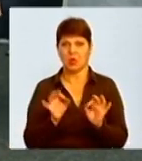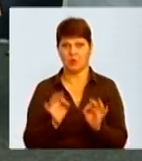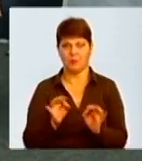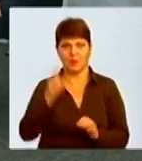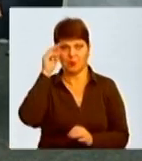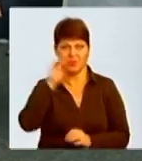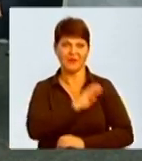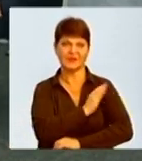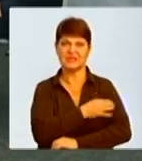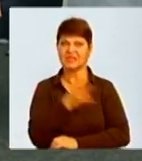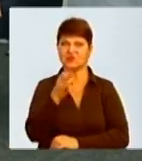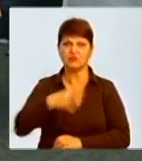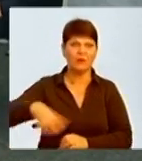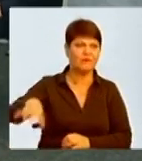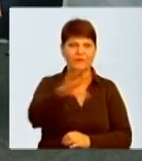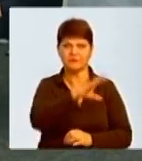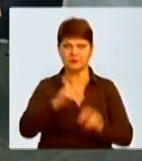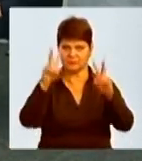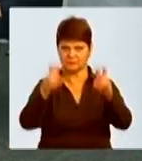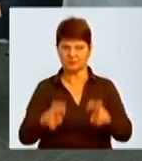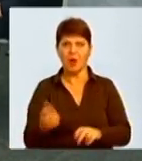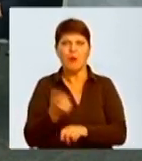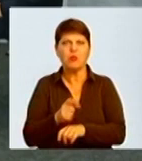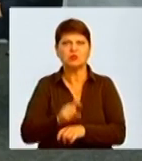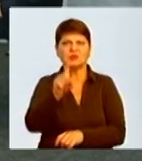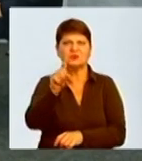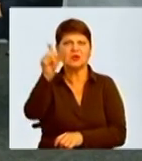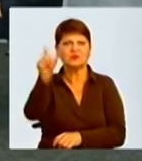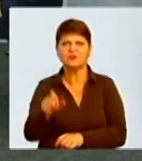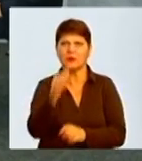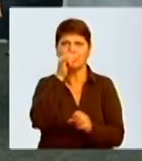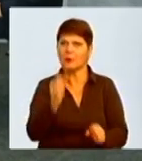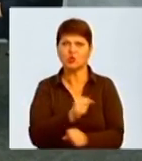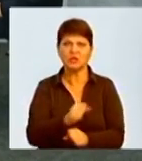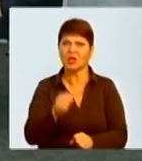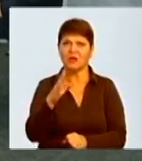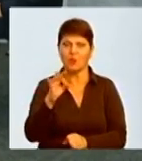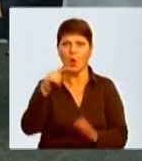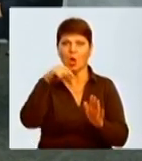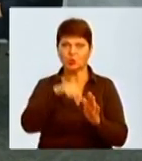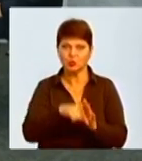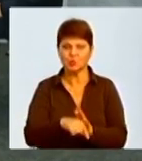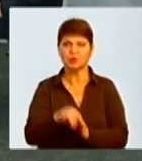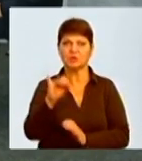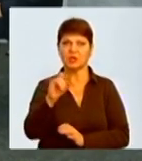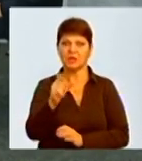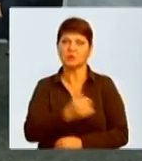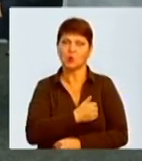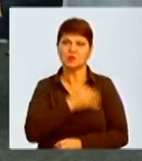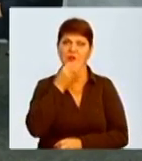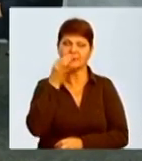принципі, охопити всіх, да, більше 100 чоловік, це неможливо. І судячи, хочеться сказати, що